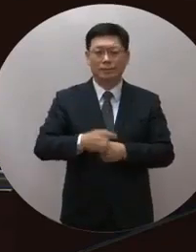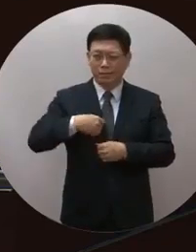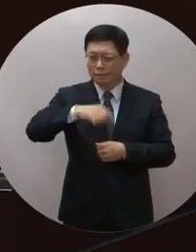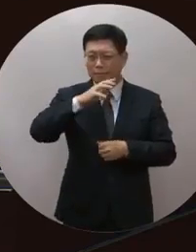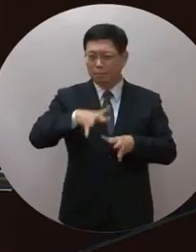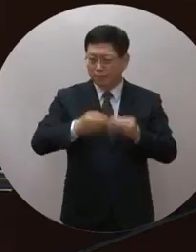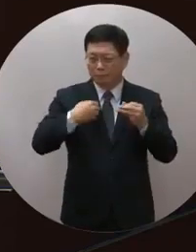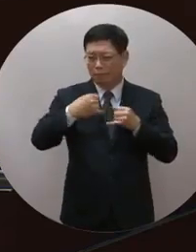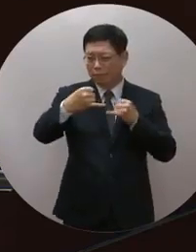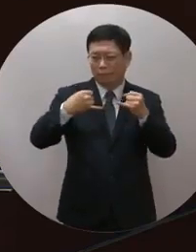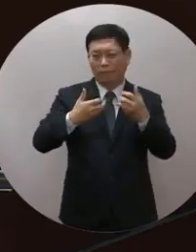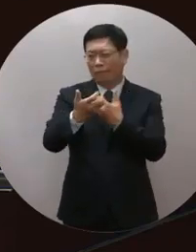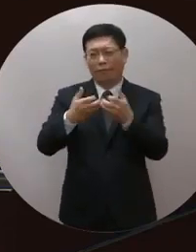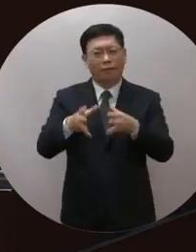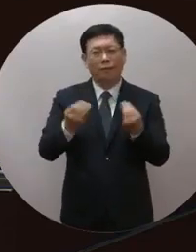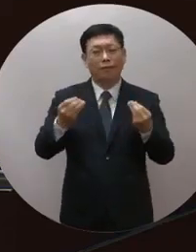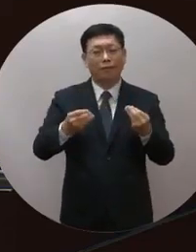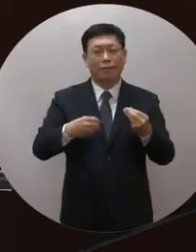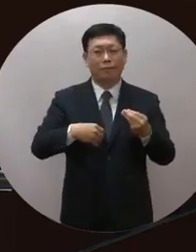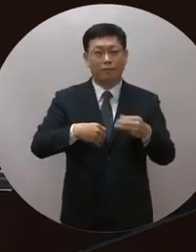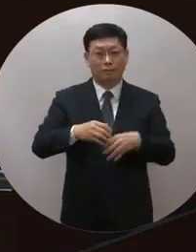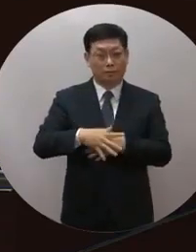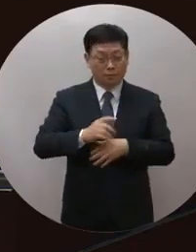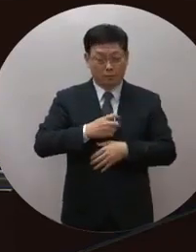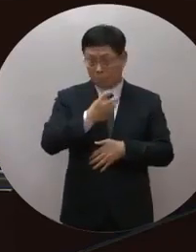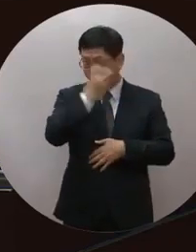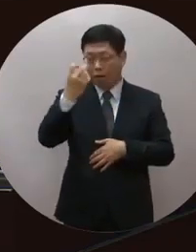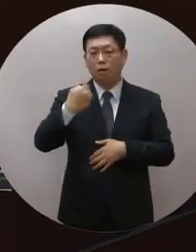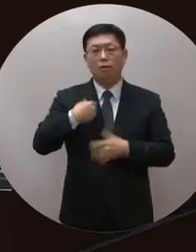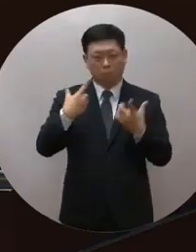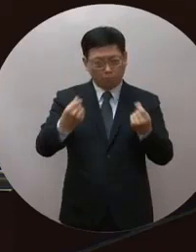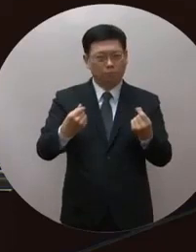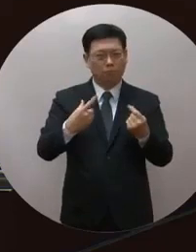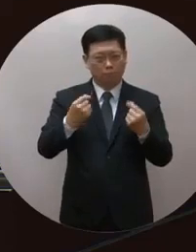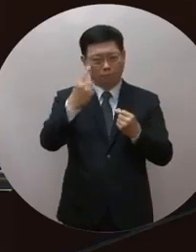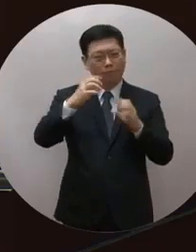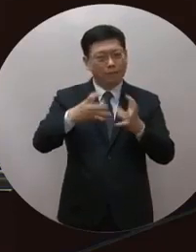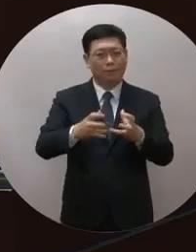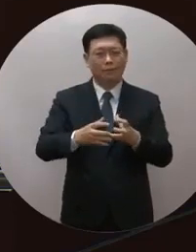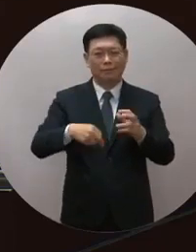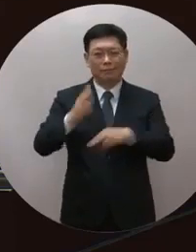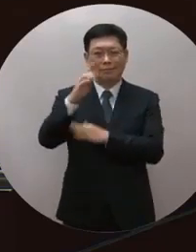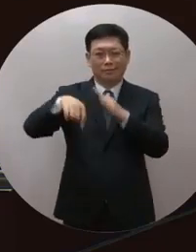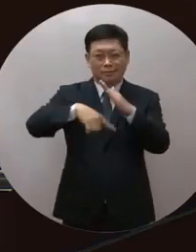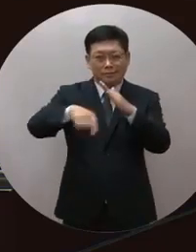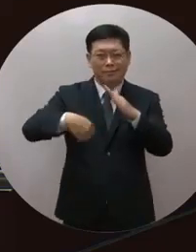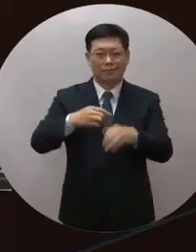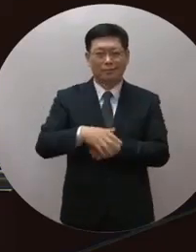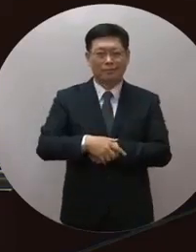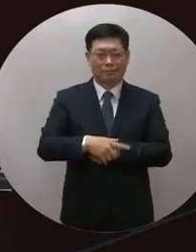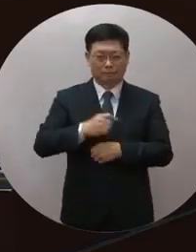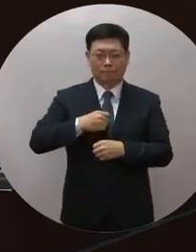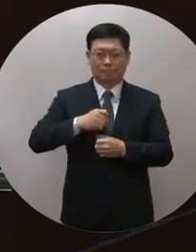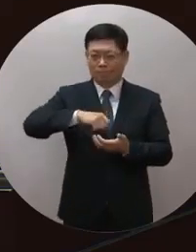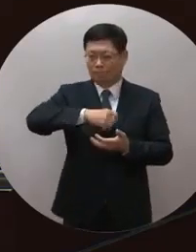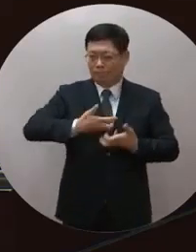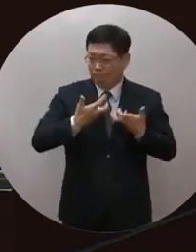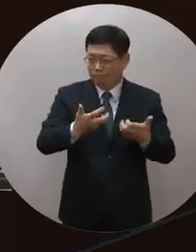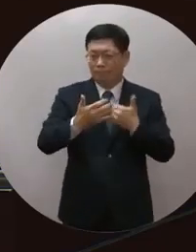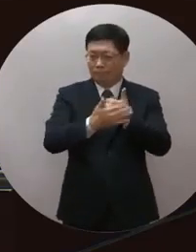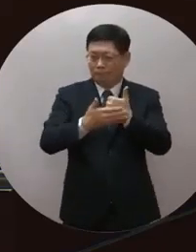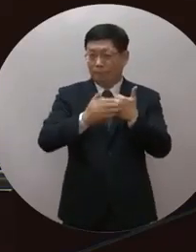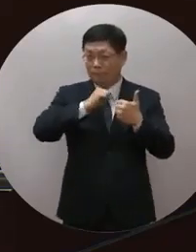你我，大家体认到我们都是港国的。行政院全力守护国人健